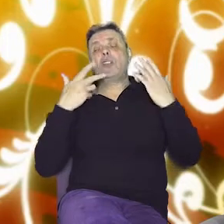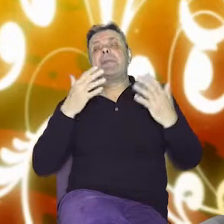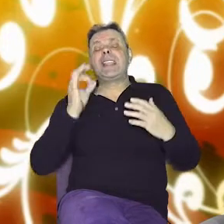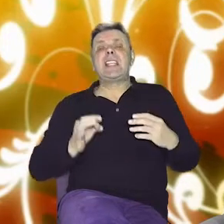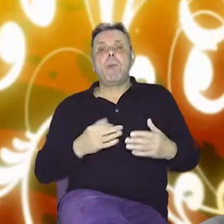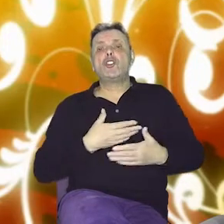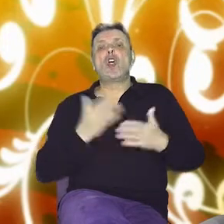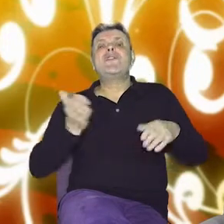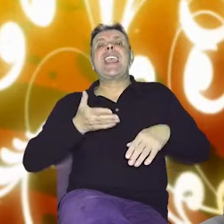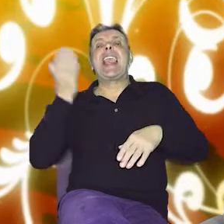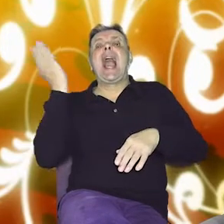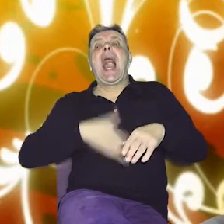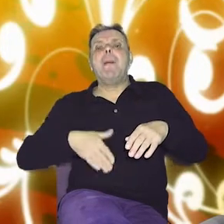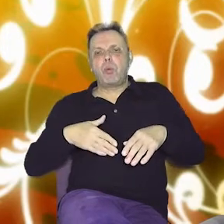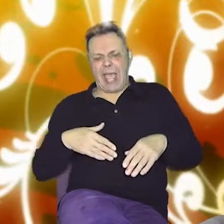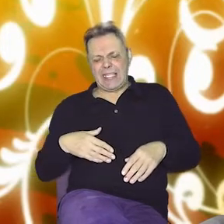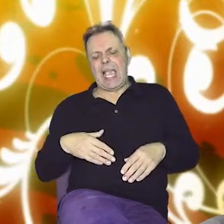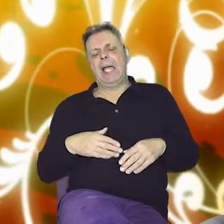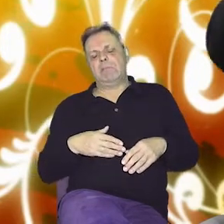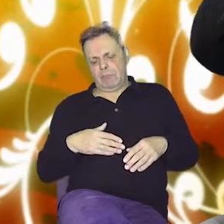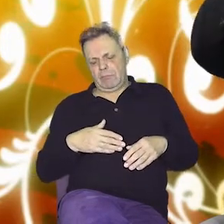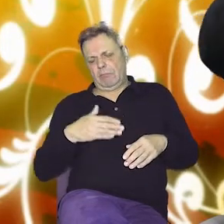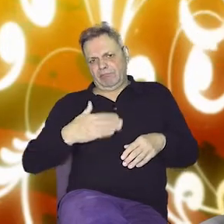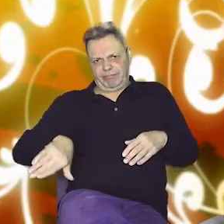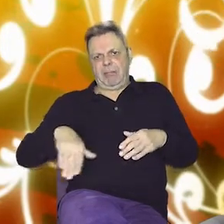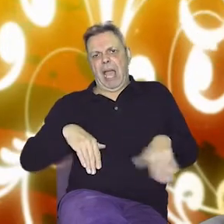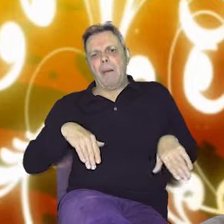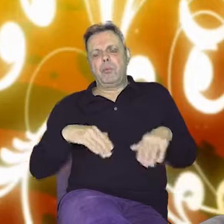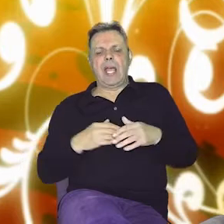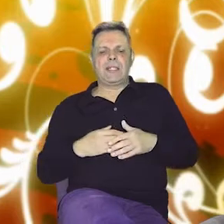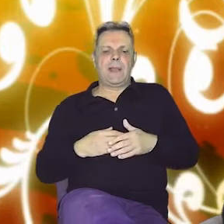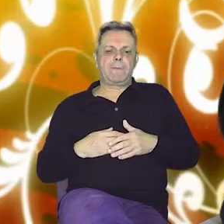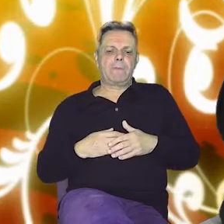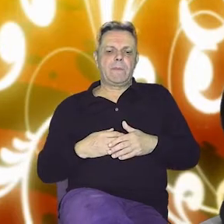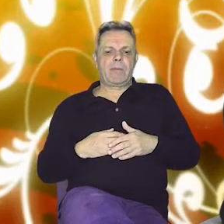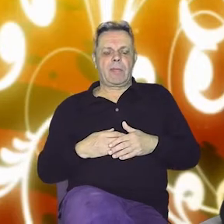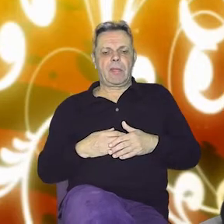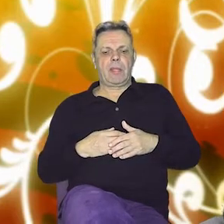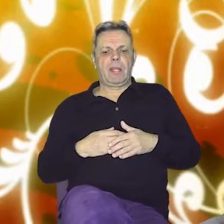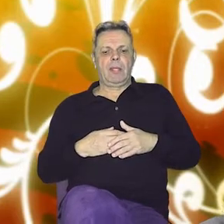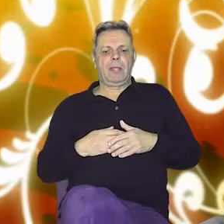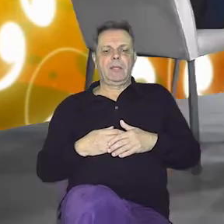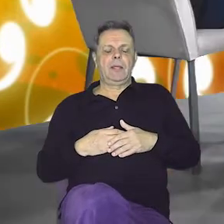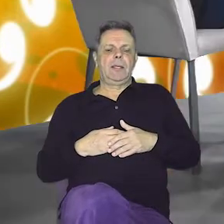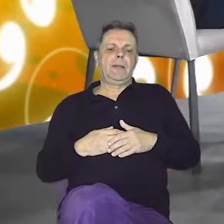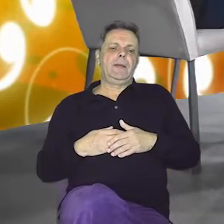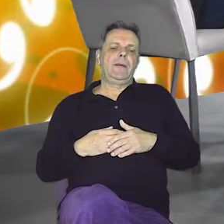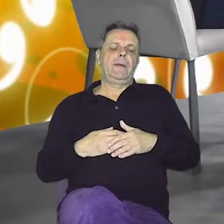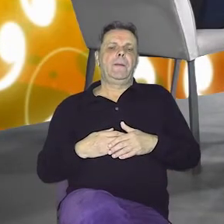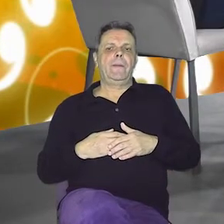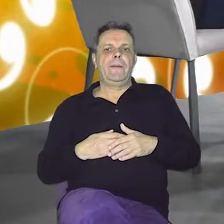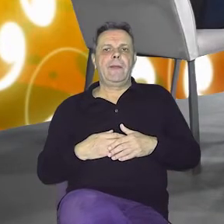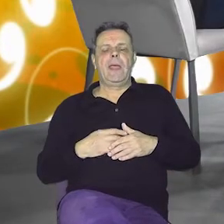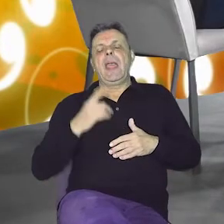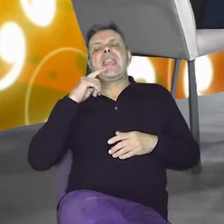80% svih amputacija, znam, ne govorimo onima koji imaju vlakno rezano nogu, traumatskima. Od ovih. Oko